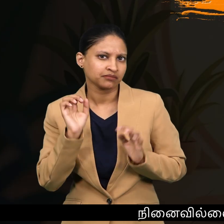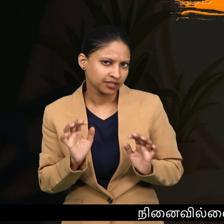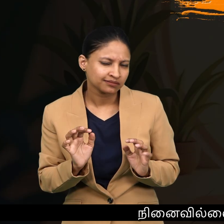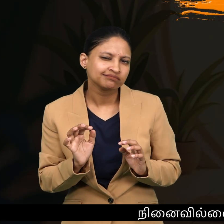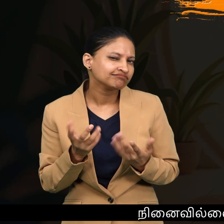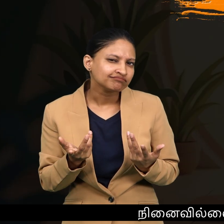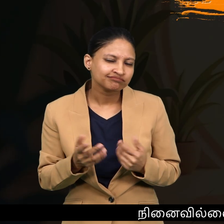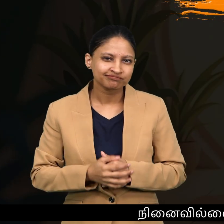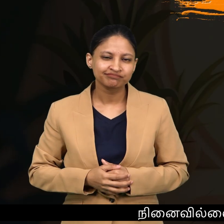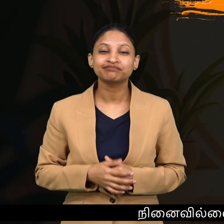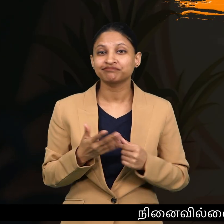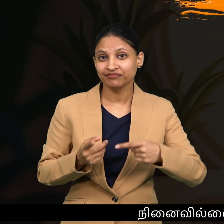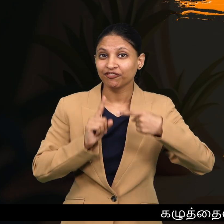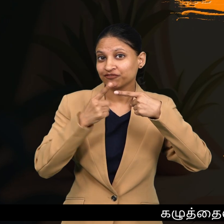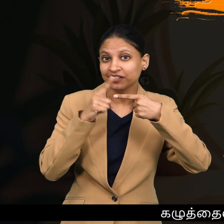வைத்துக் கொள்ளுங்கள்.